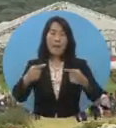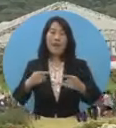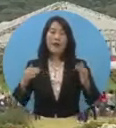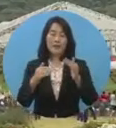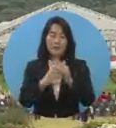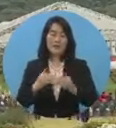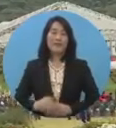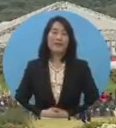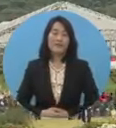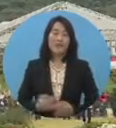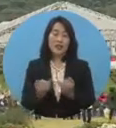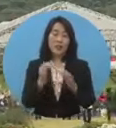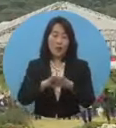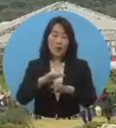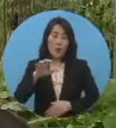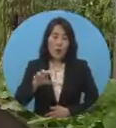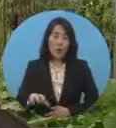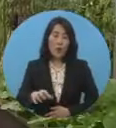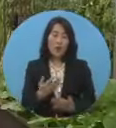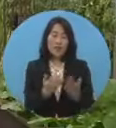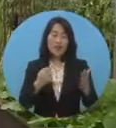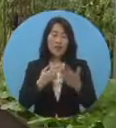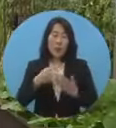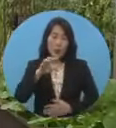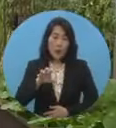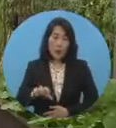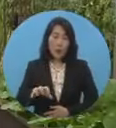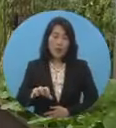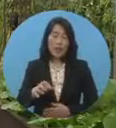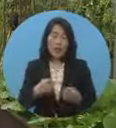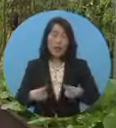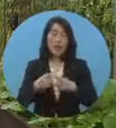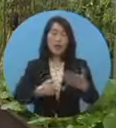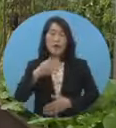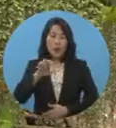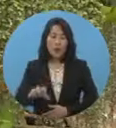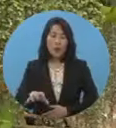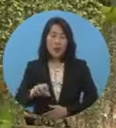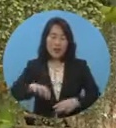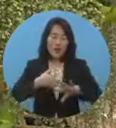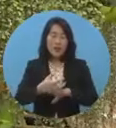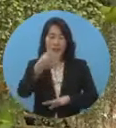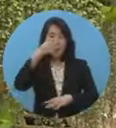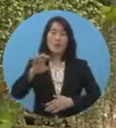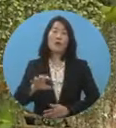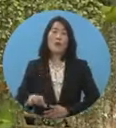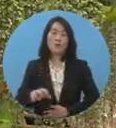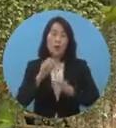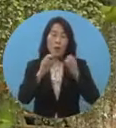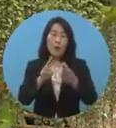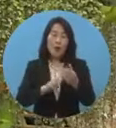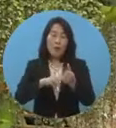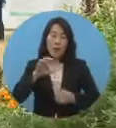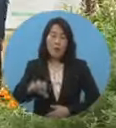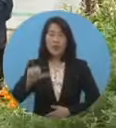참여합니다 여성 농업 마당 전시 체험 마당 상생 교류 마당 혁신 기술 마당 홍보